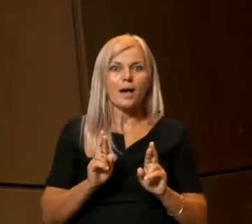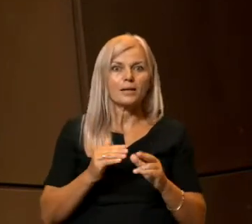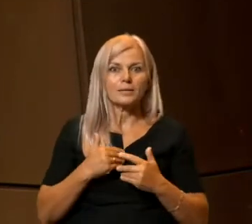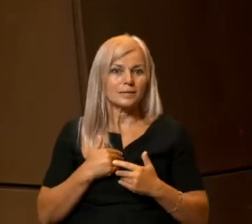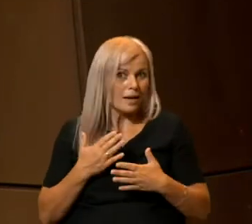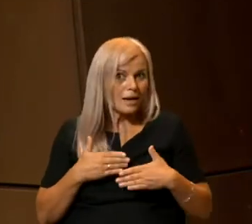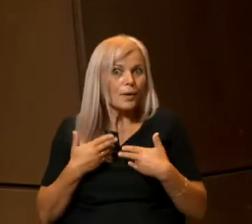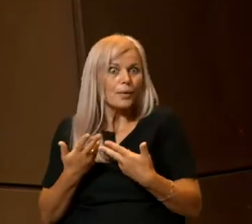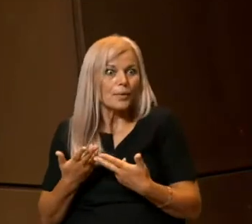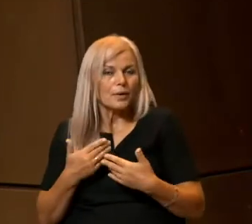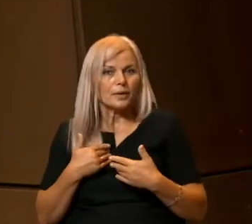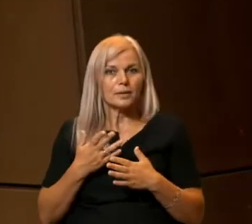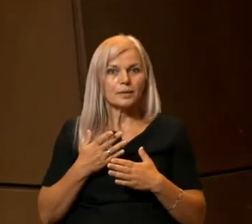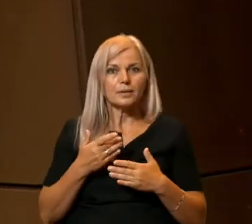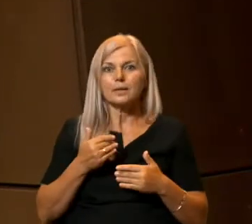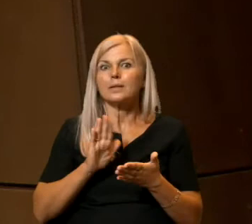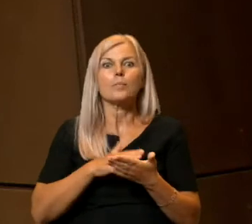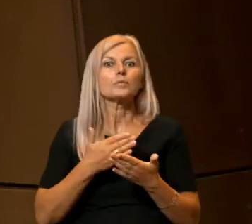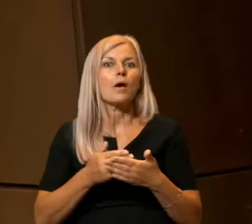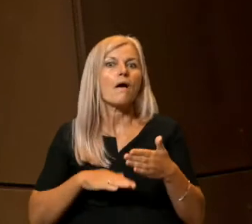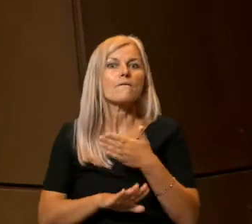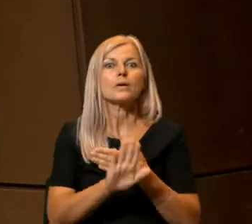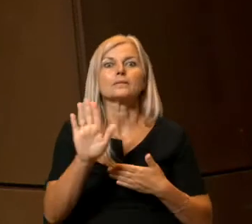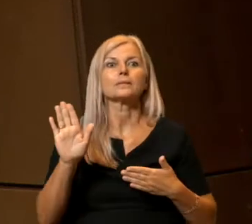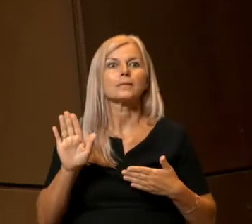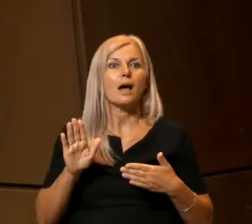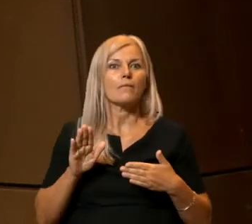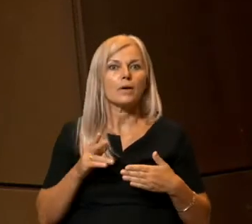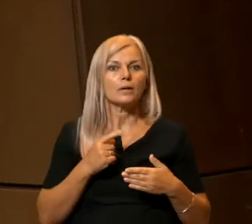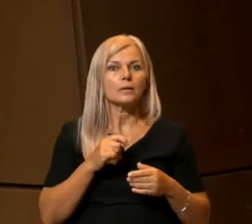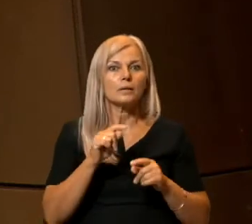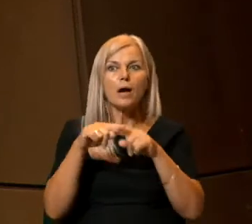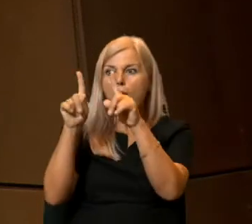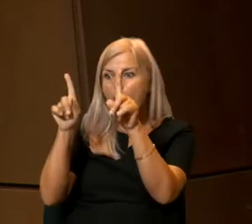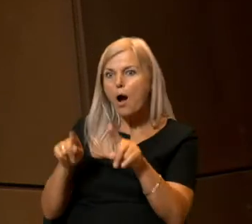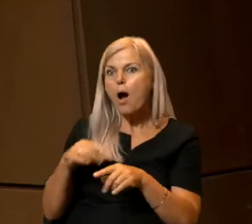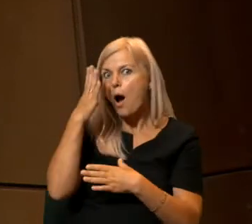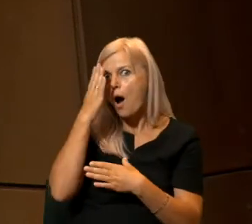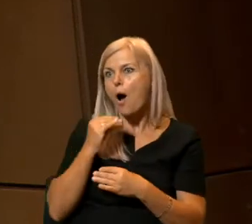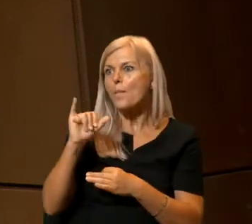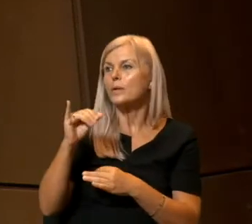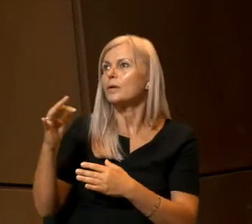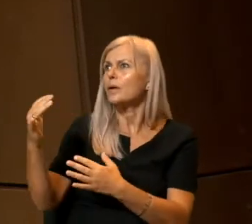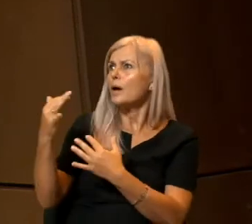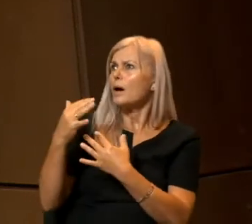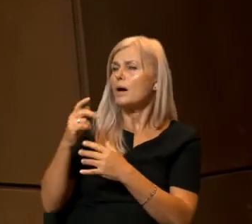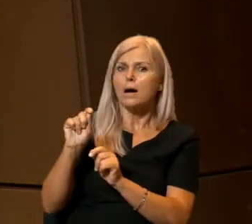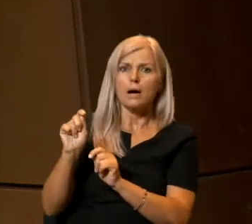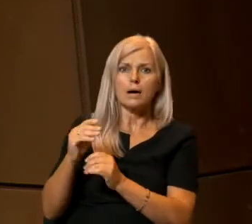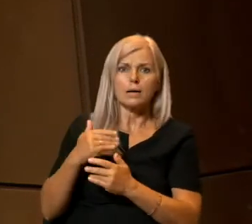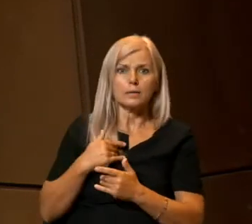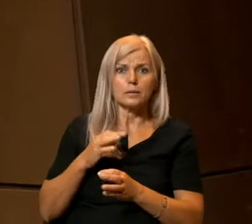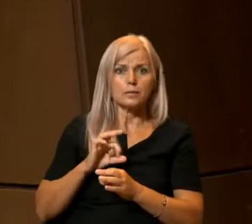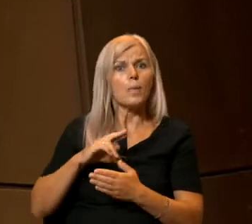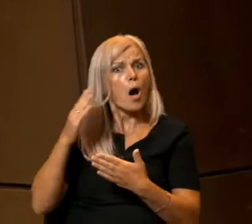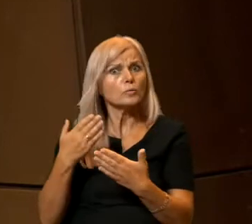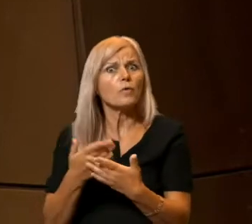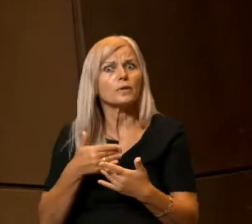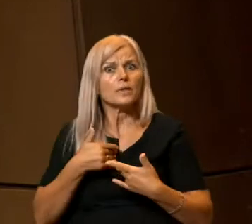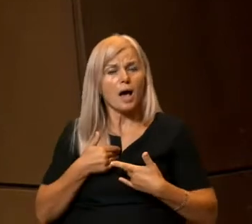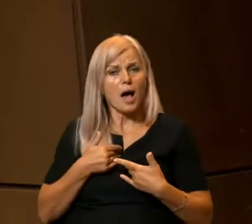poruszeni na wystawie na przykład, nagle ten jeden obraz, który do nas przemawia i odpowiadamy na